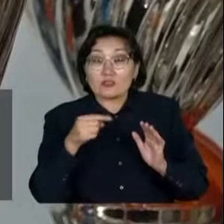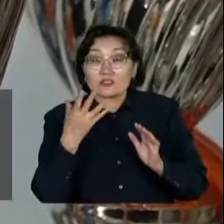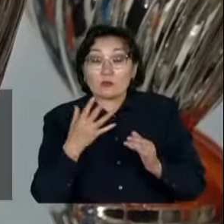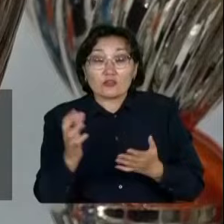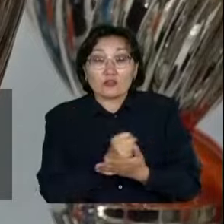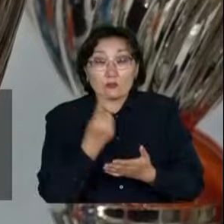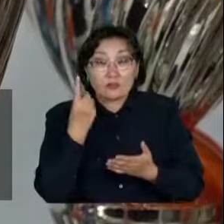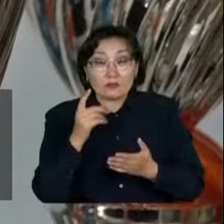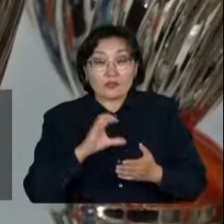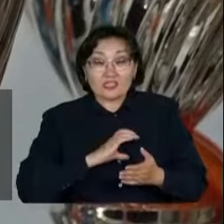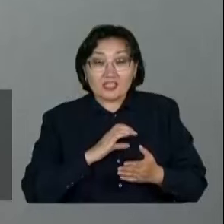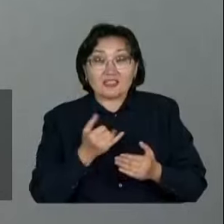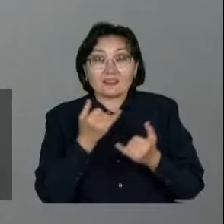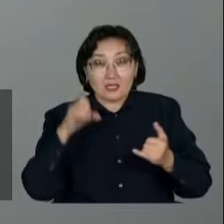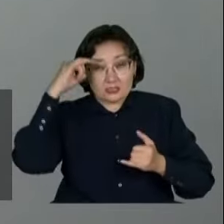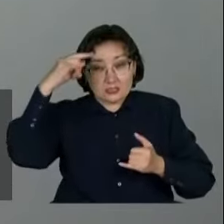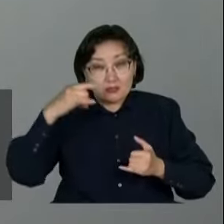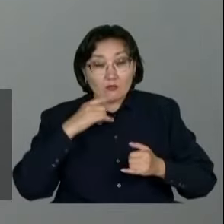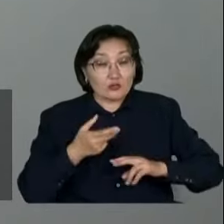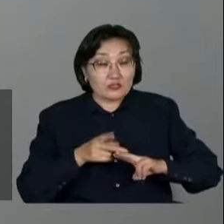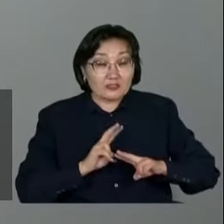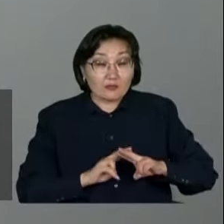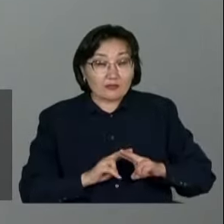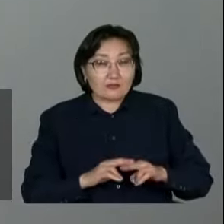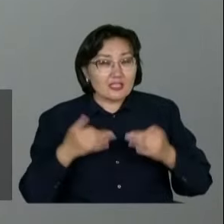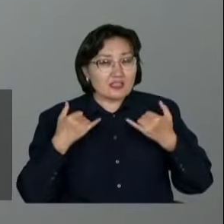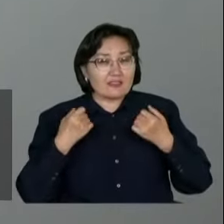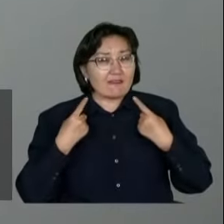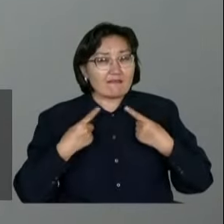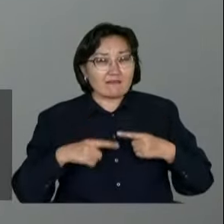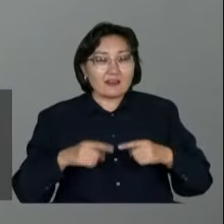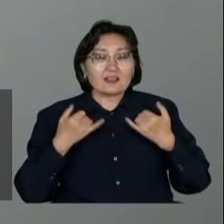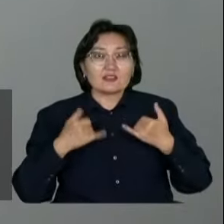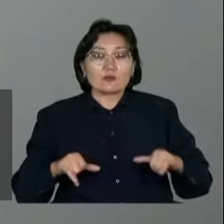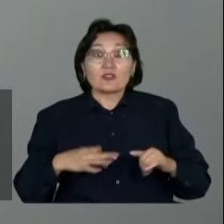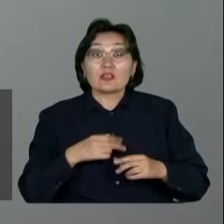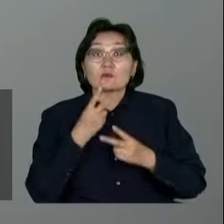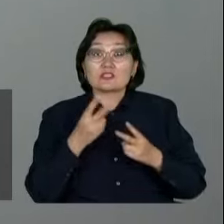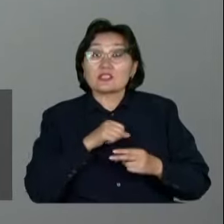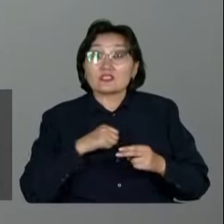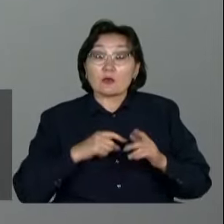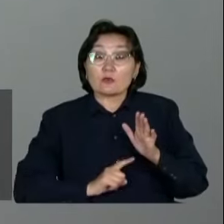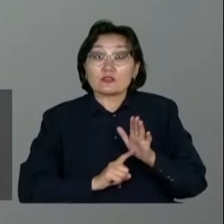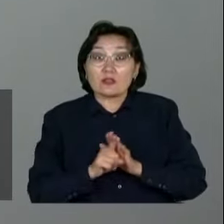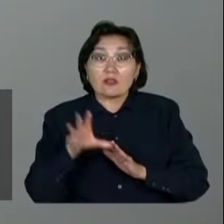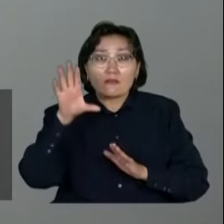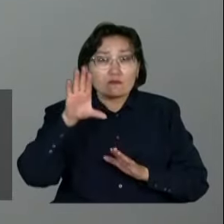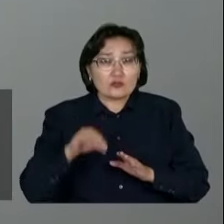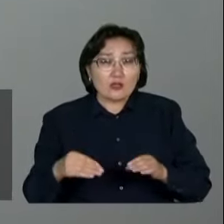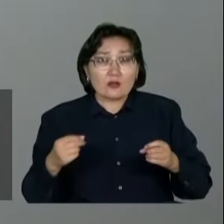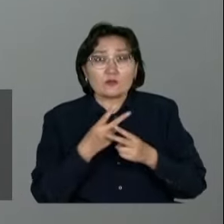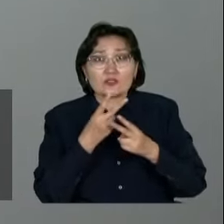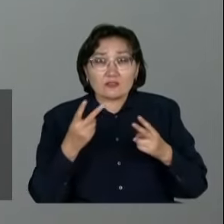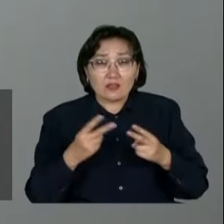завоевав первую медаль для страны. Это невероятно, потому что я смотрела с самого начала весь эфир,